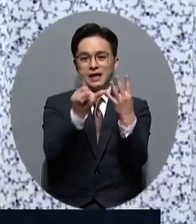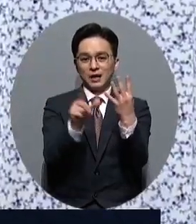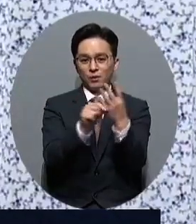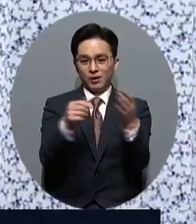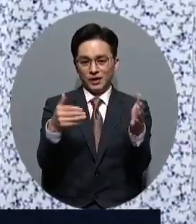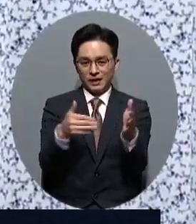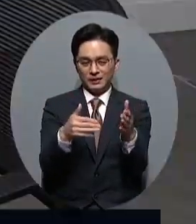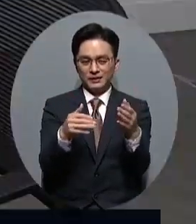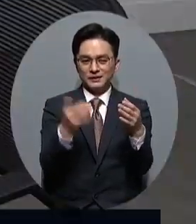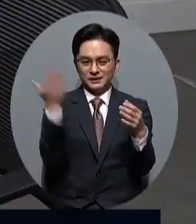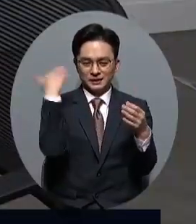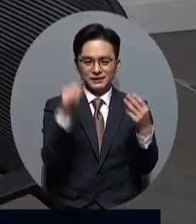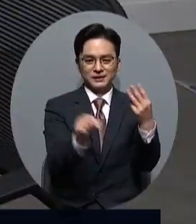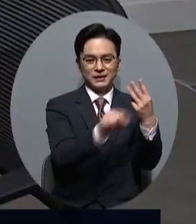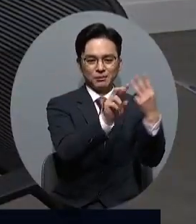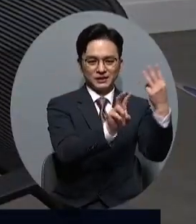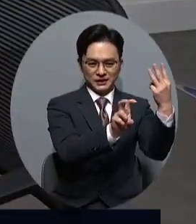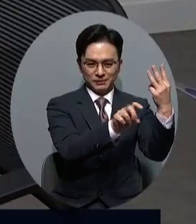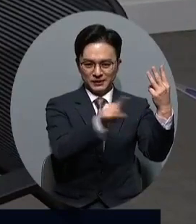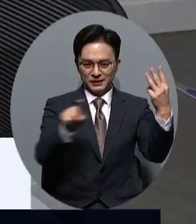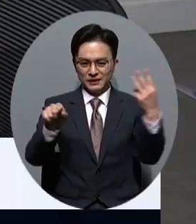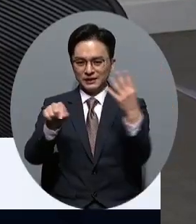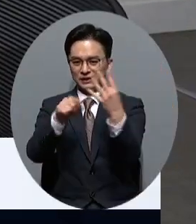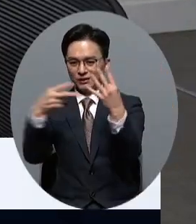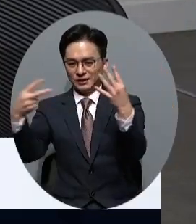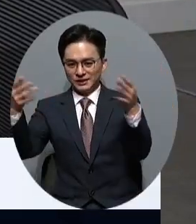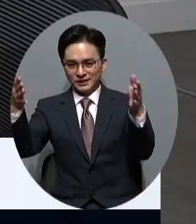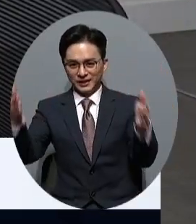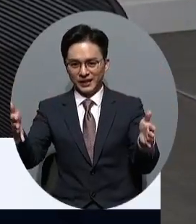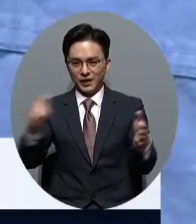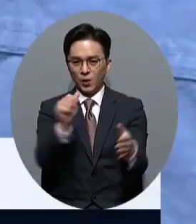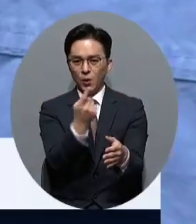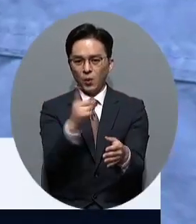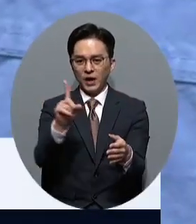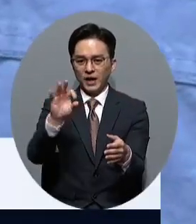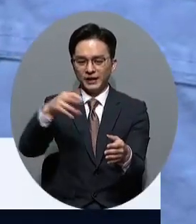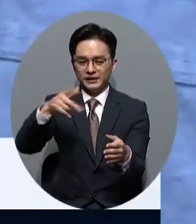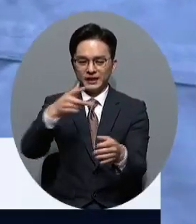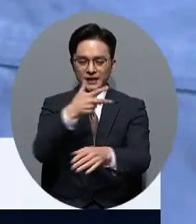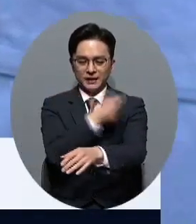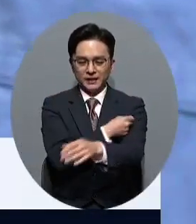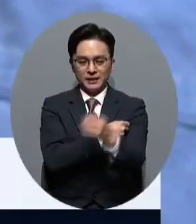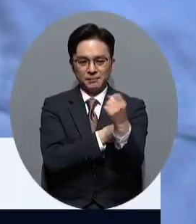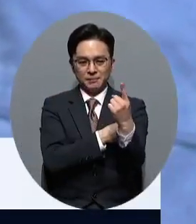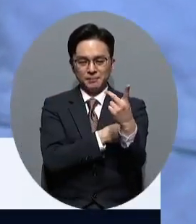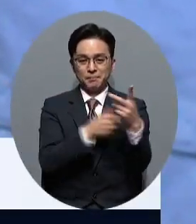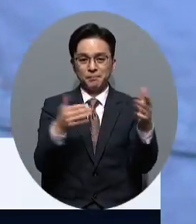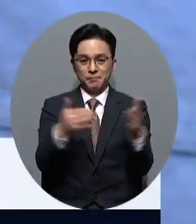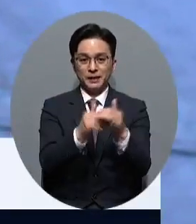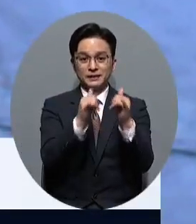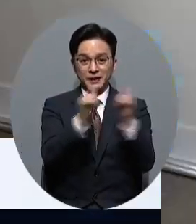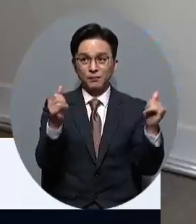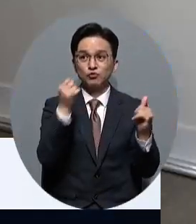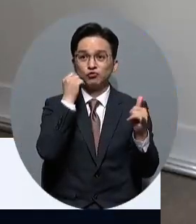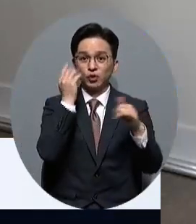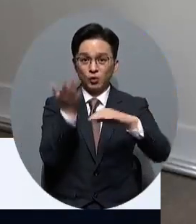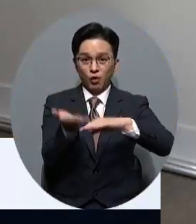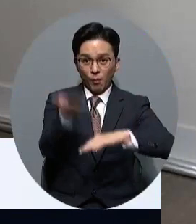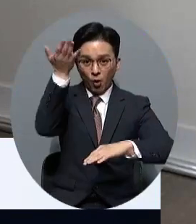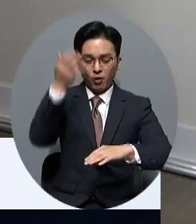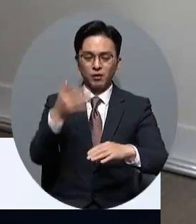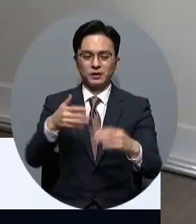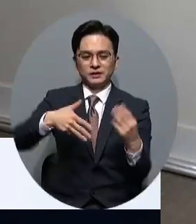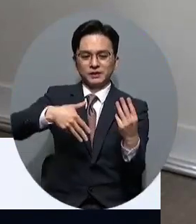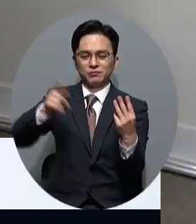지난 3월 20일부터 4월 2일 사이에 화이자 백신 2차 접종을 마친 사람들이 대상자로 추가